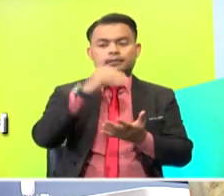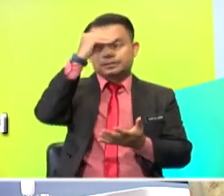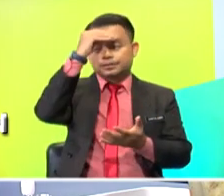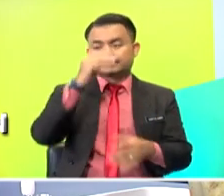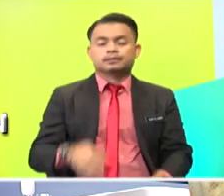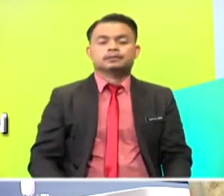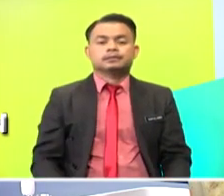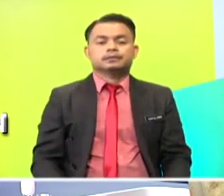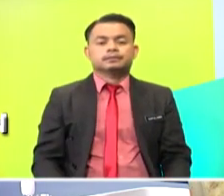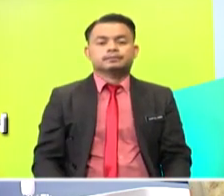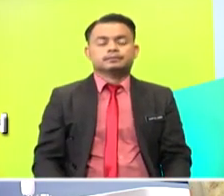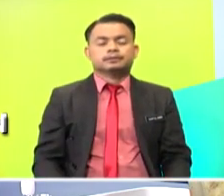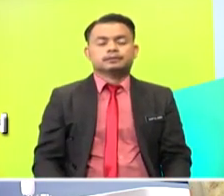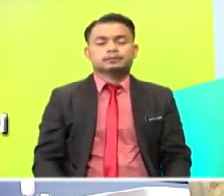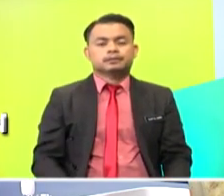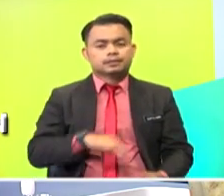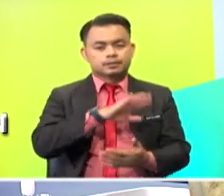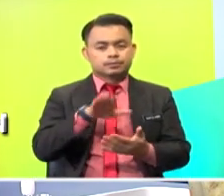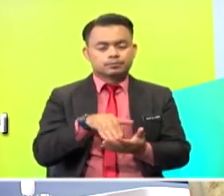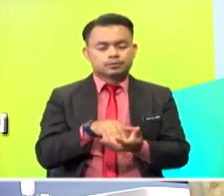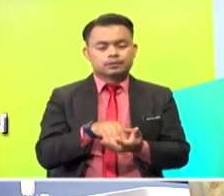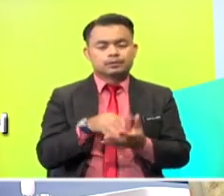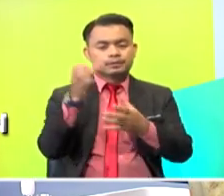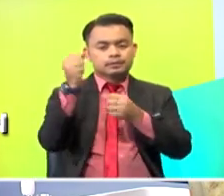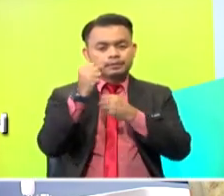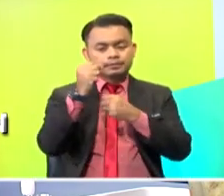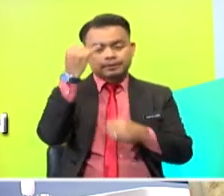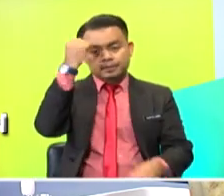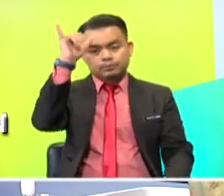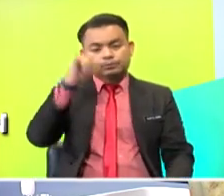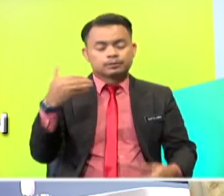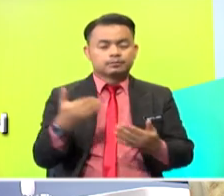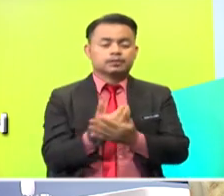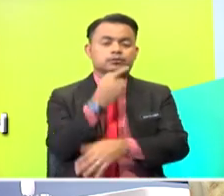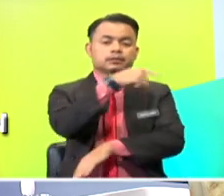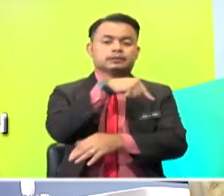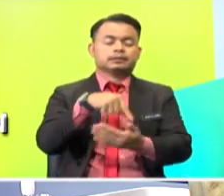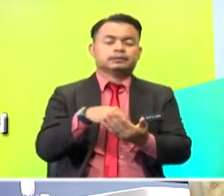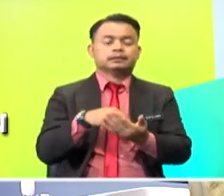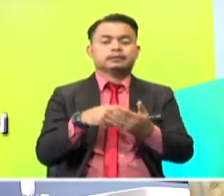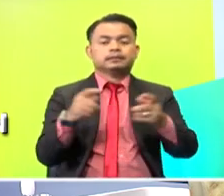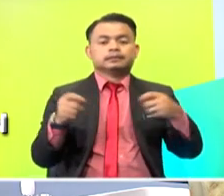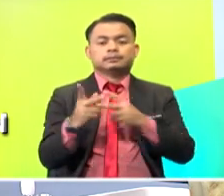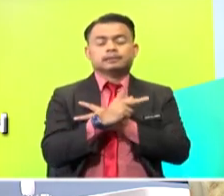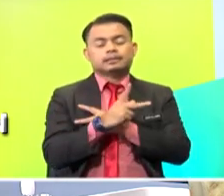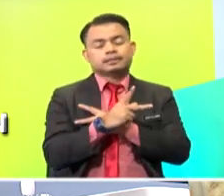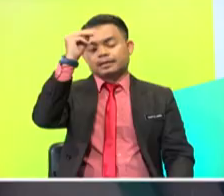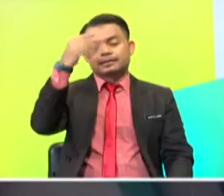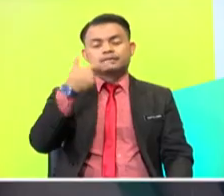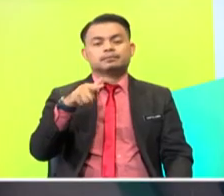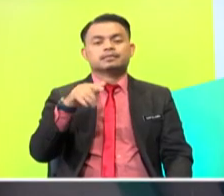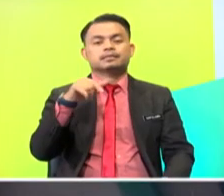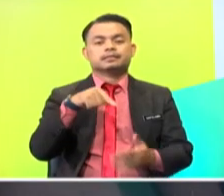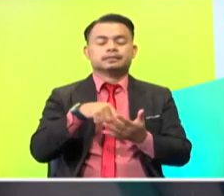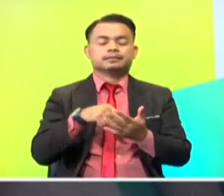juga mendapat sebanyak sedikit ilmu yang baru hari ini sego terima kasih dan juga terima kasih kepada juru bahasa kita cek usai